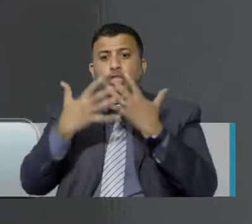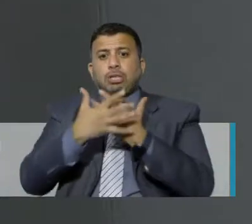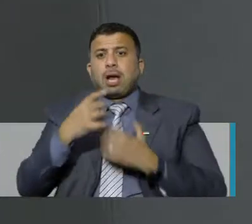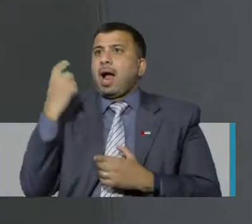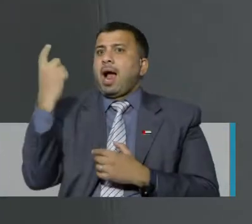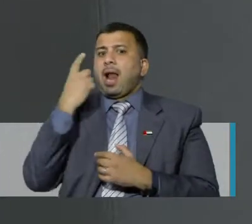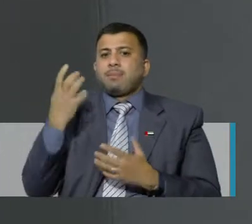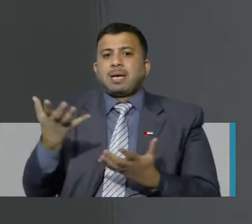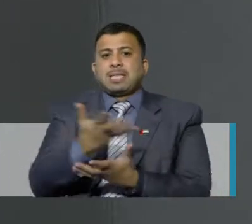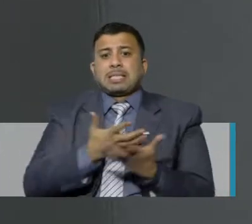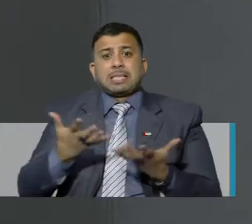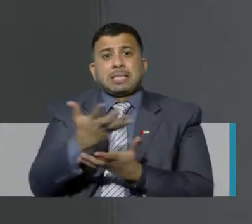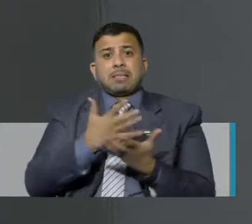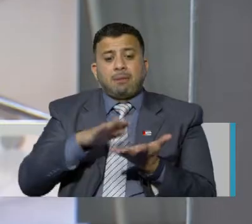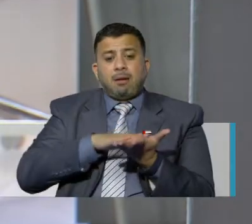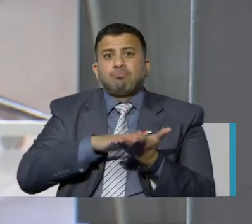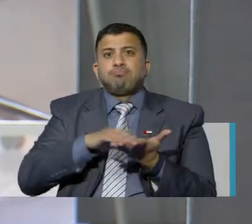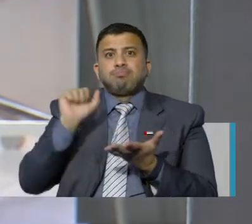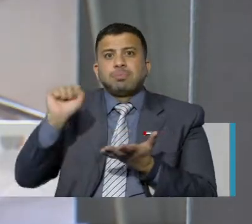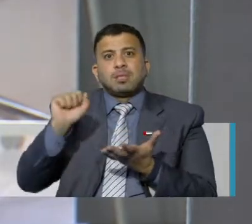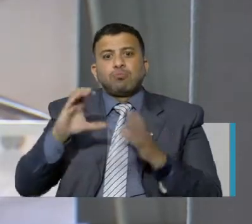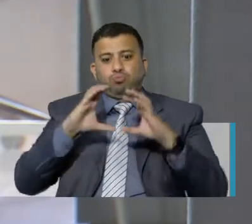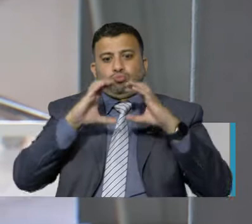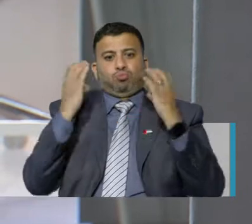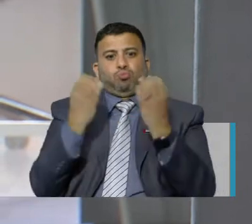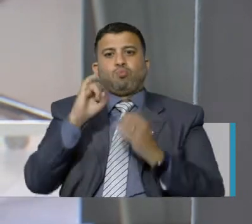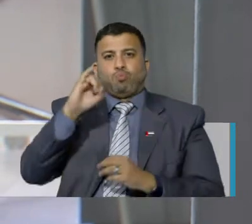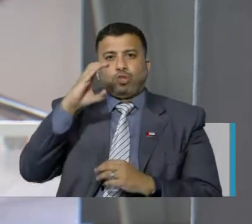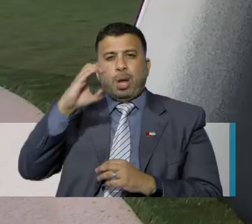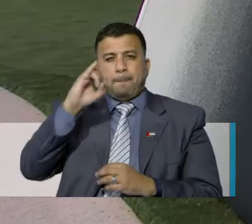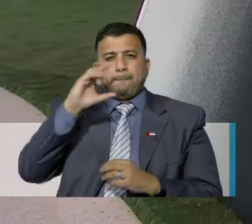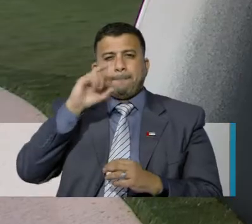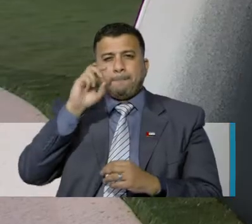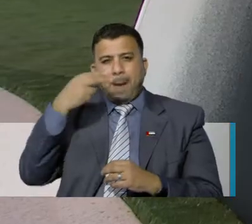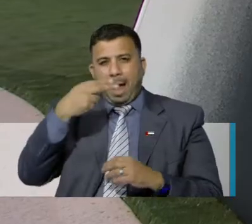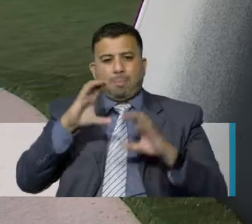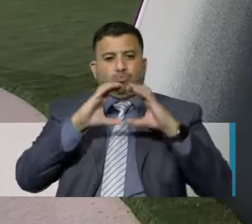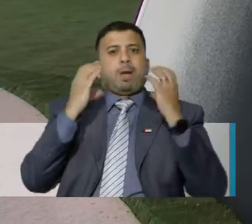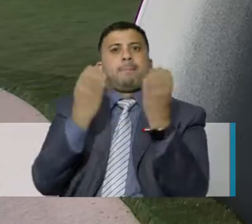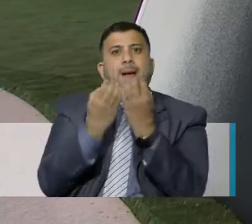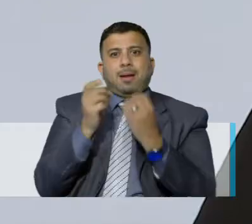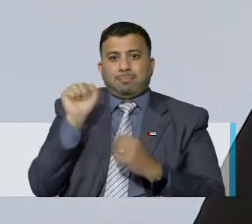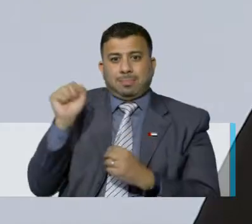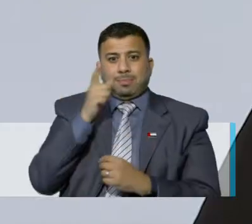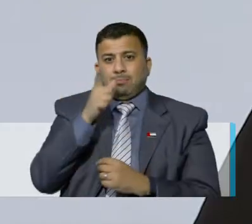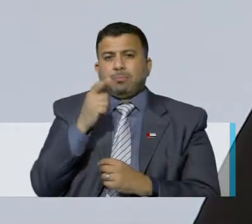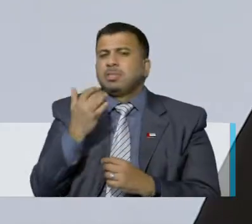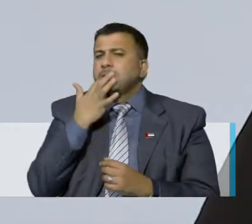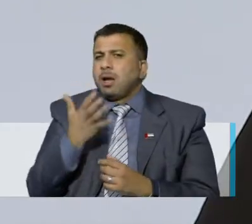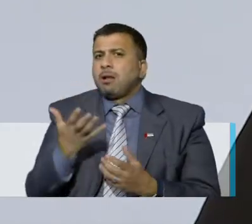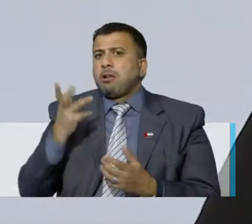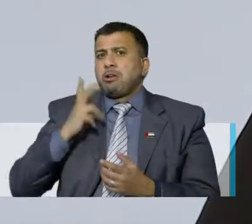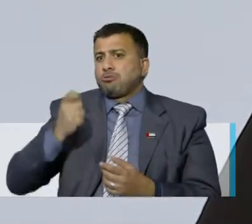عالمية واستثمارات في أرض المجمع، وأهم المميزات والخدمات والتسهيلات التي يقدمها